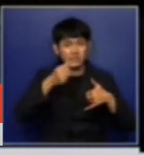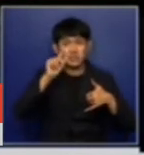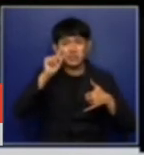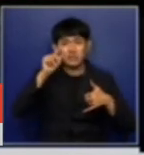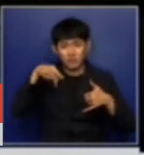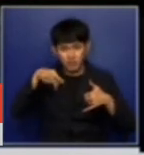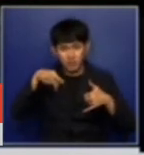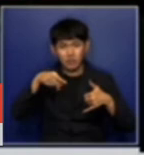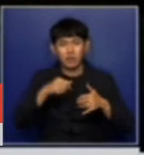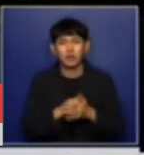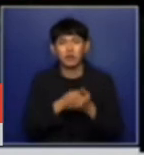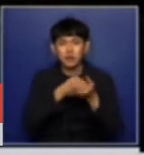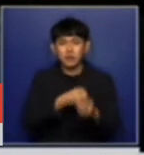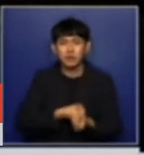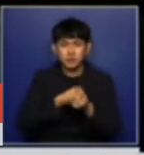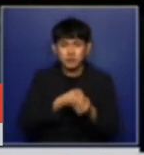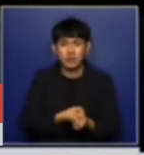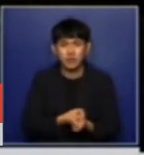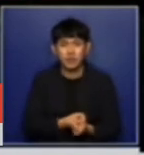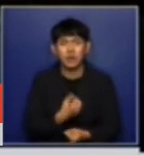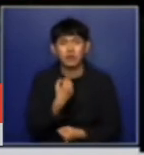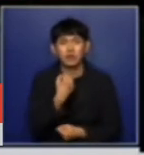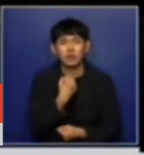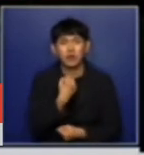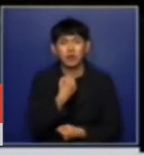ภาคเกษตรเนี่ยมีแค่ร้อยละ10เอง